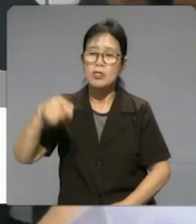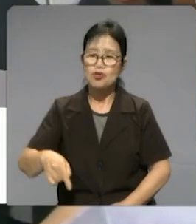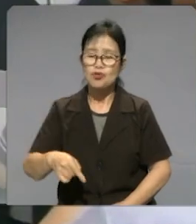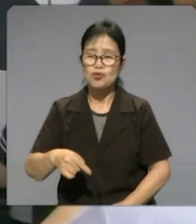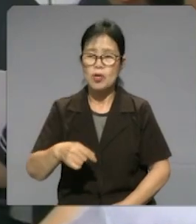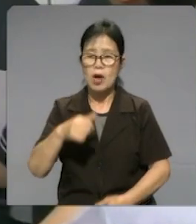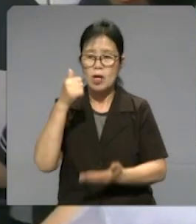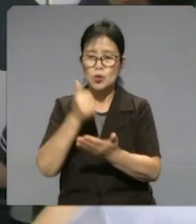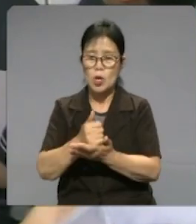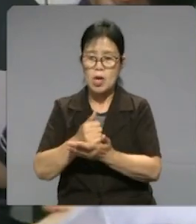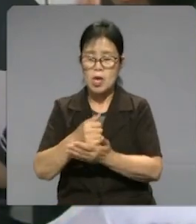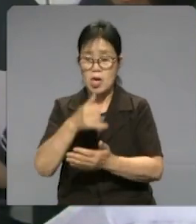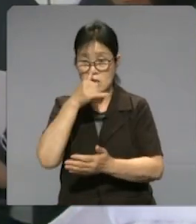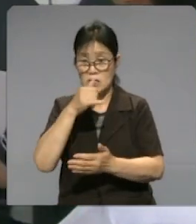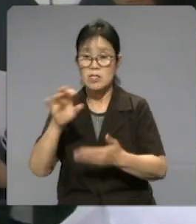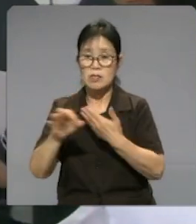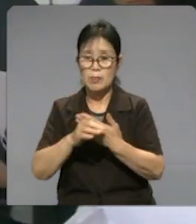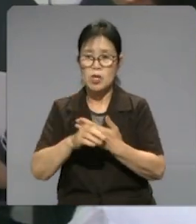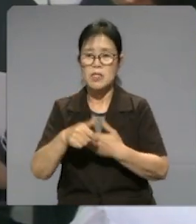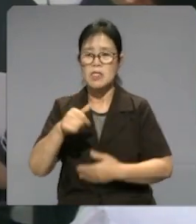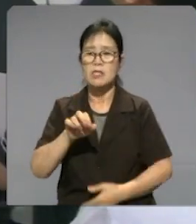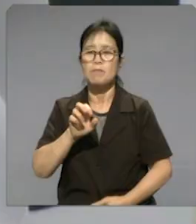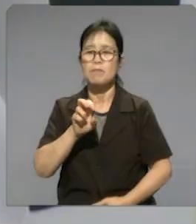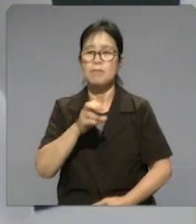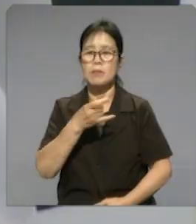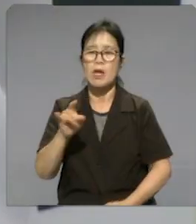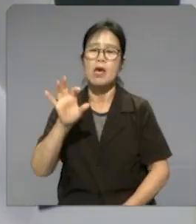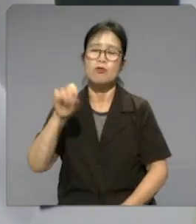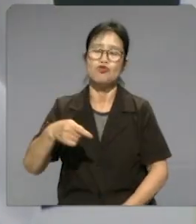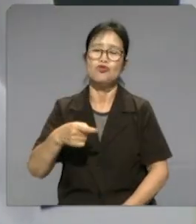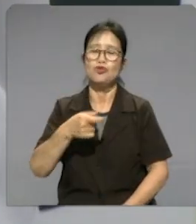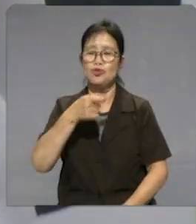유죄면 김태우는 무죄라고 반박했습니다